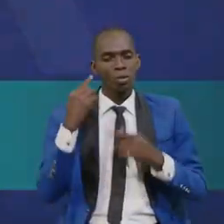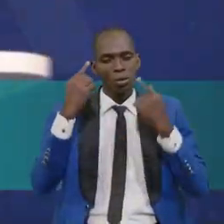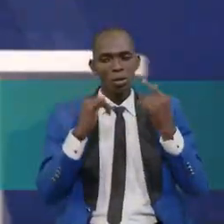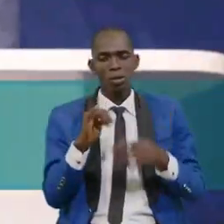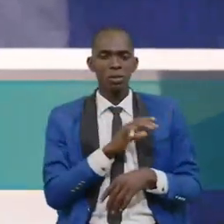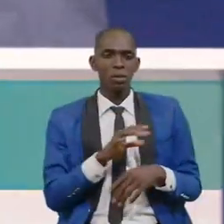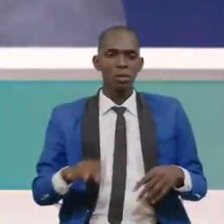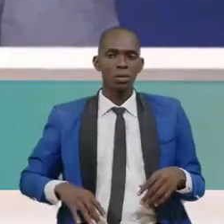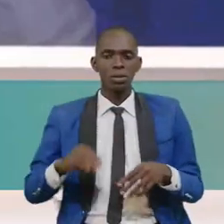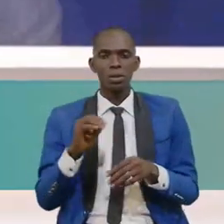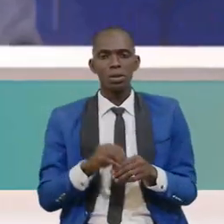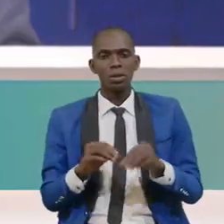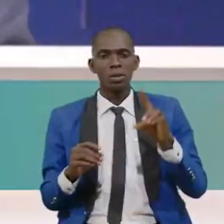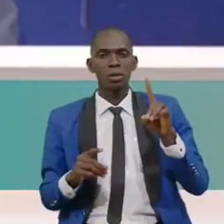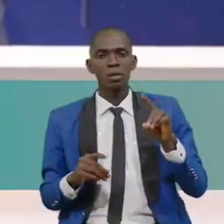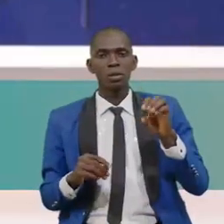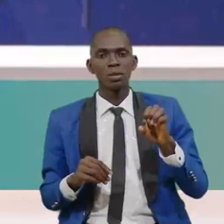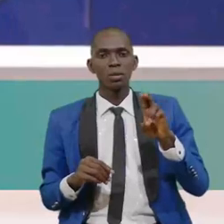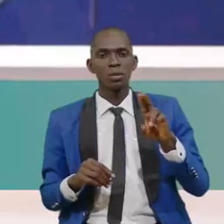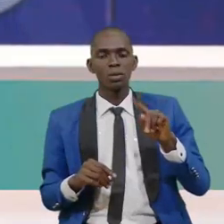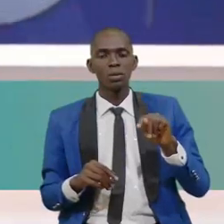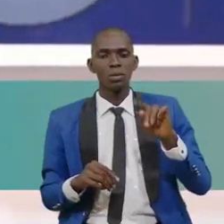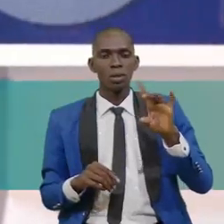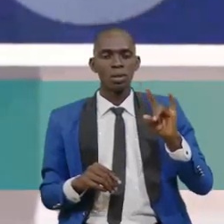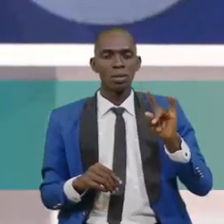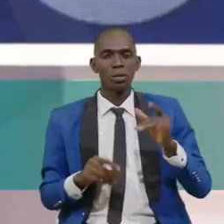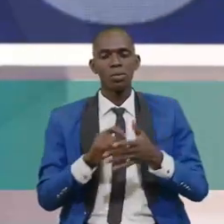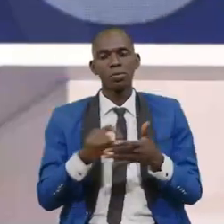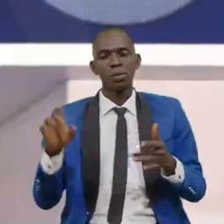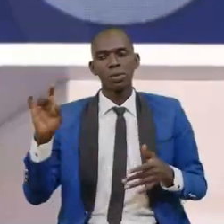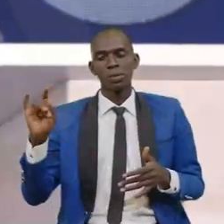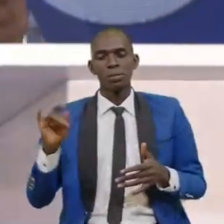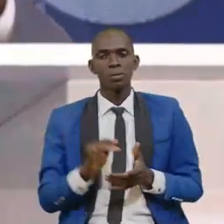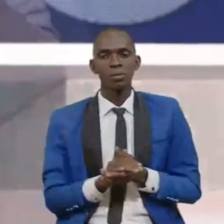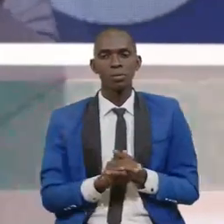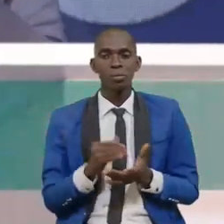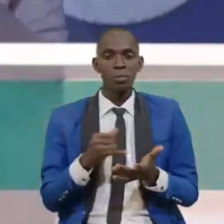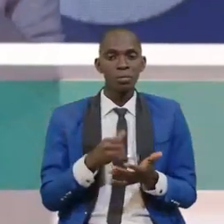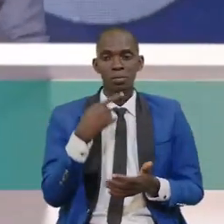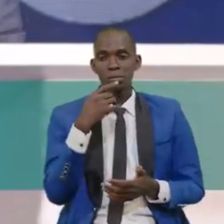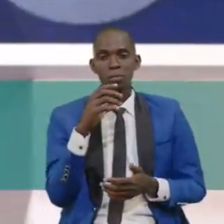En Deutéronome chapitre 18, verset 18.